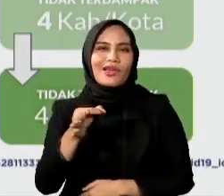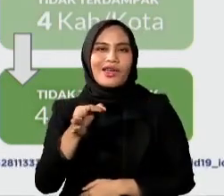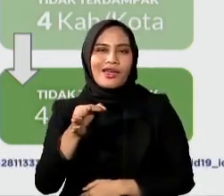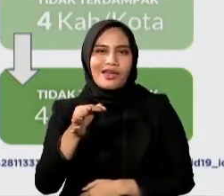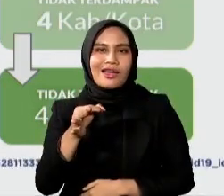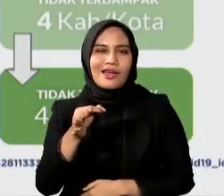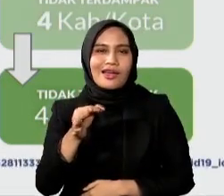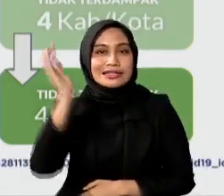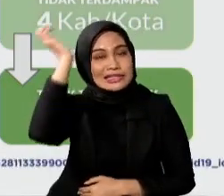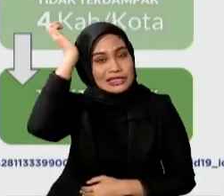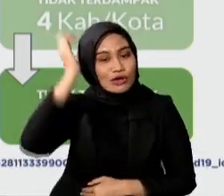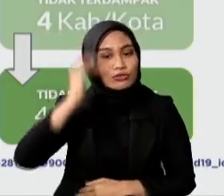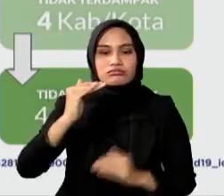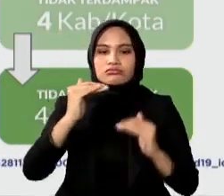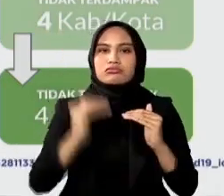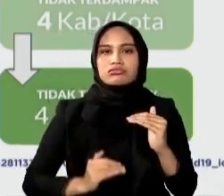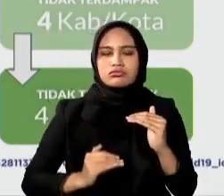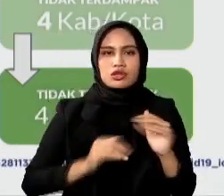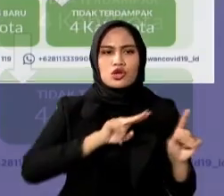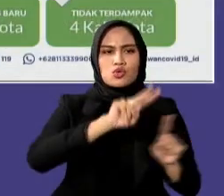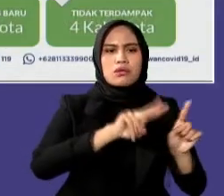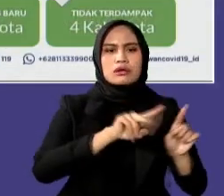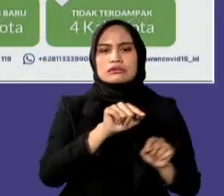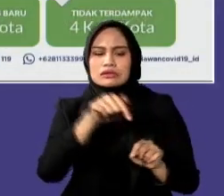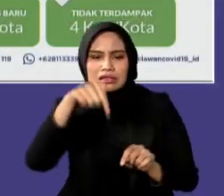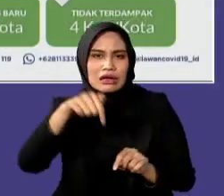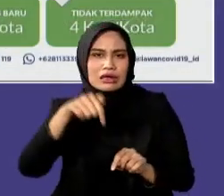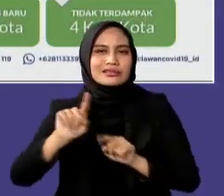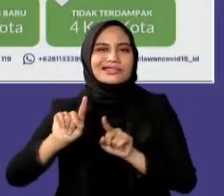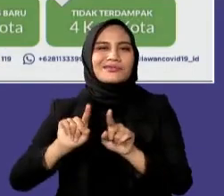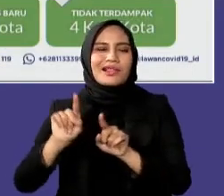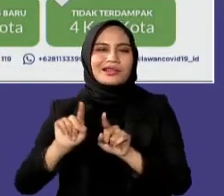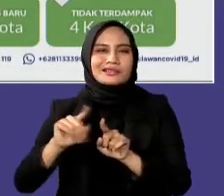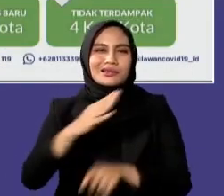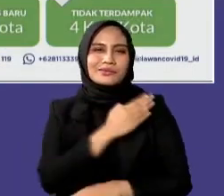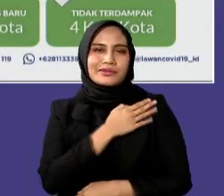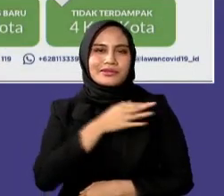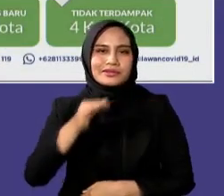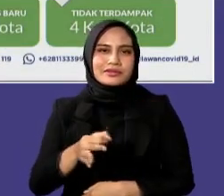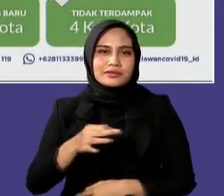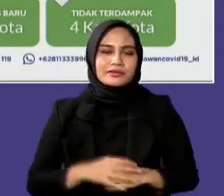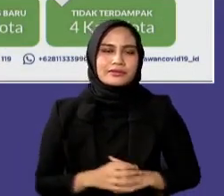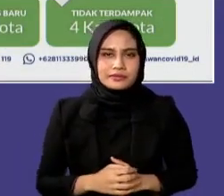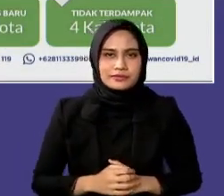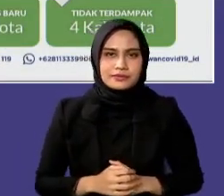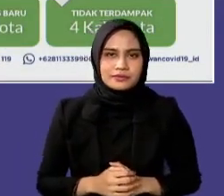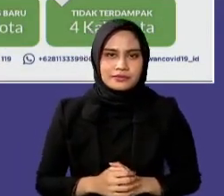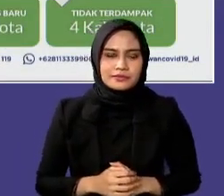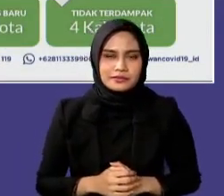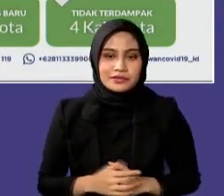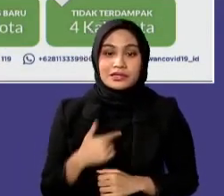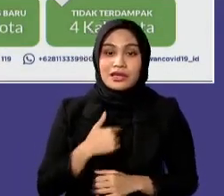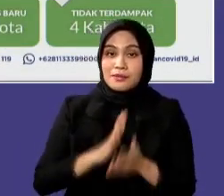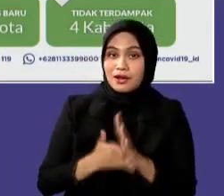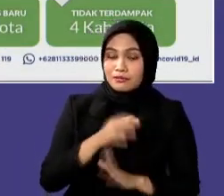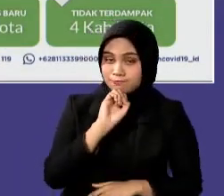hijau jumlah menurun dari 12 menjadi 11 kabupaten kota seperti yang pernah saya sampaikan